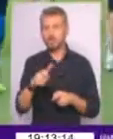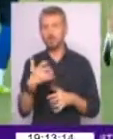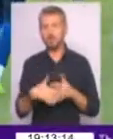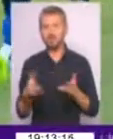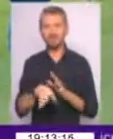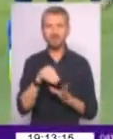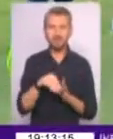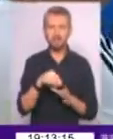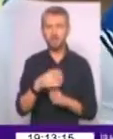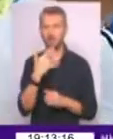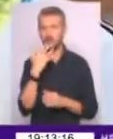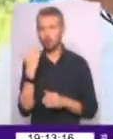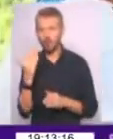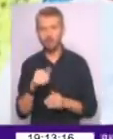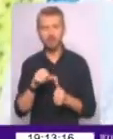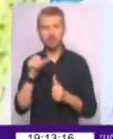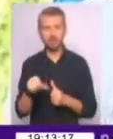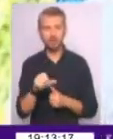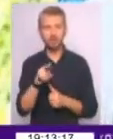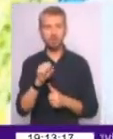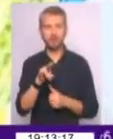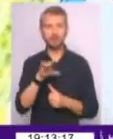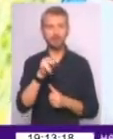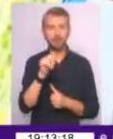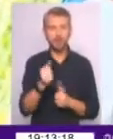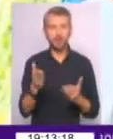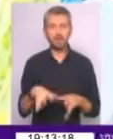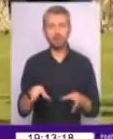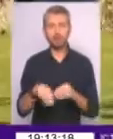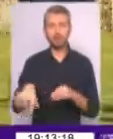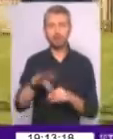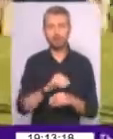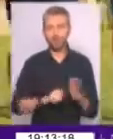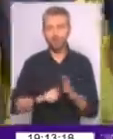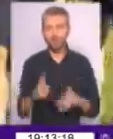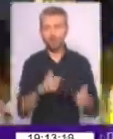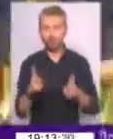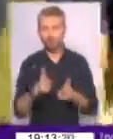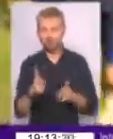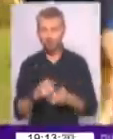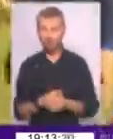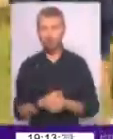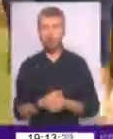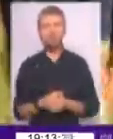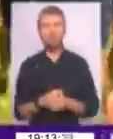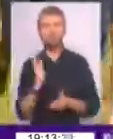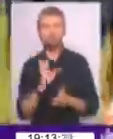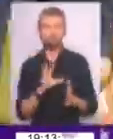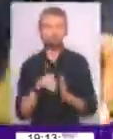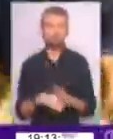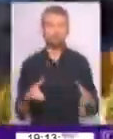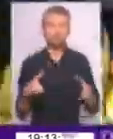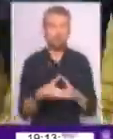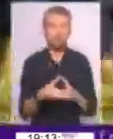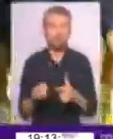збірники та легіонери, за винятком Олександра Пантіча, який разом з усіма почав підготовку у Конча-Заспі, приєднаються до команди